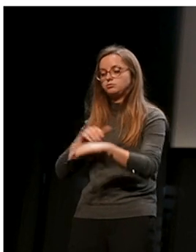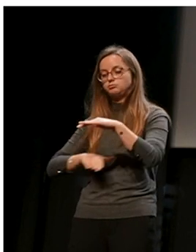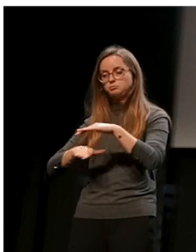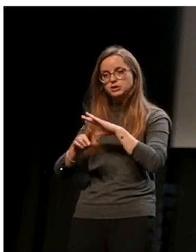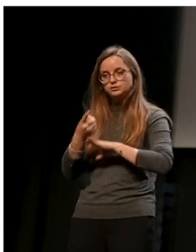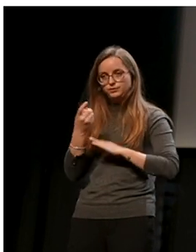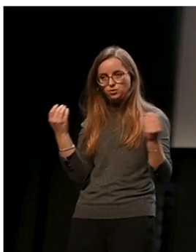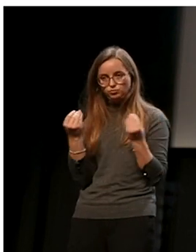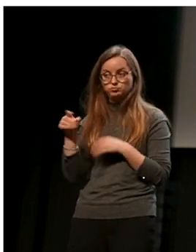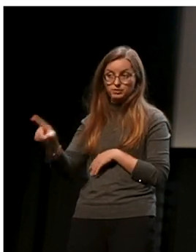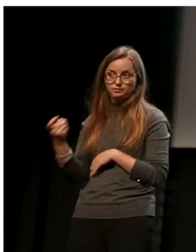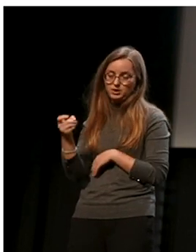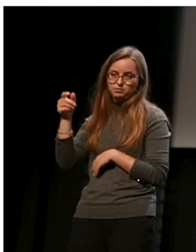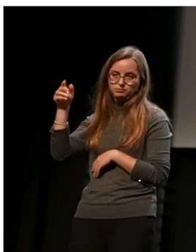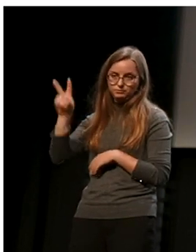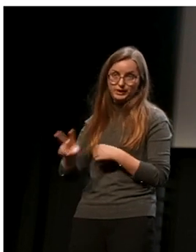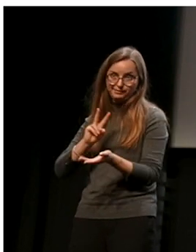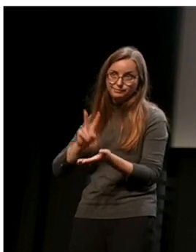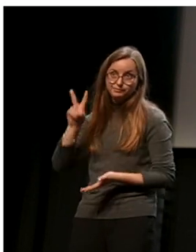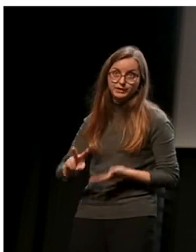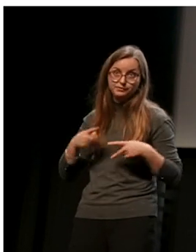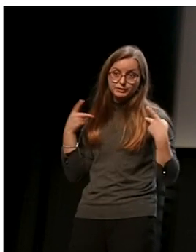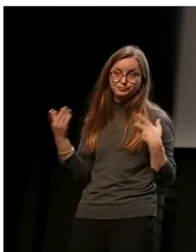sur des trucs existants